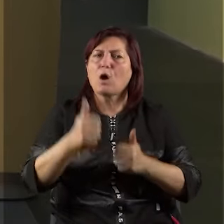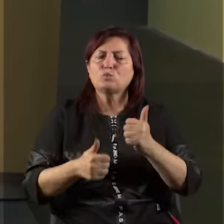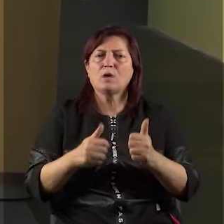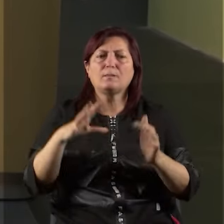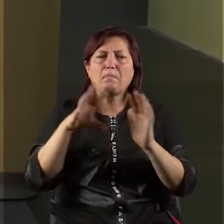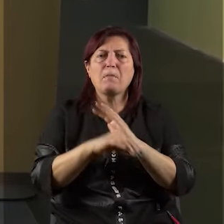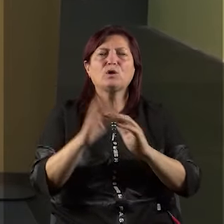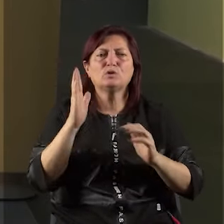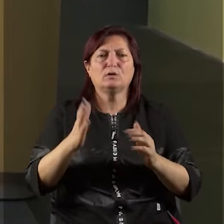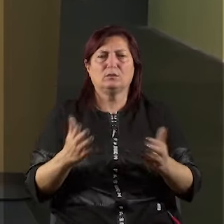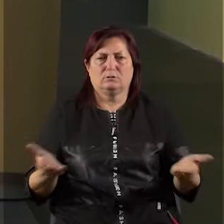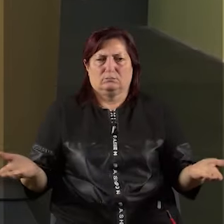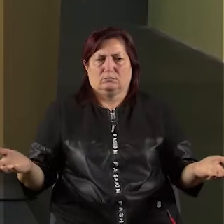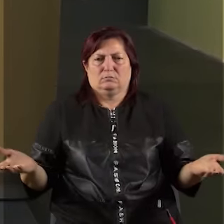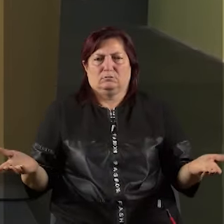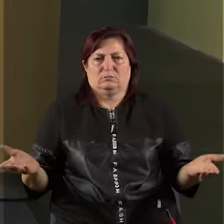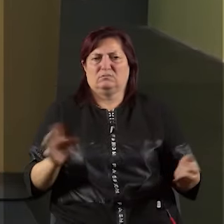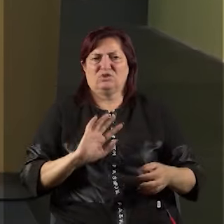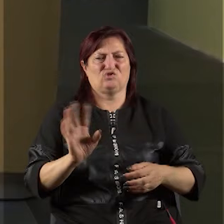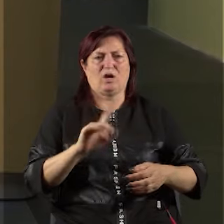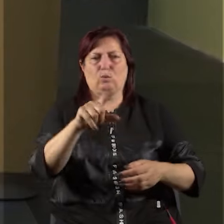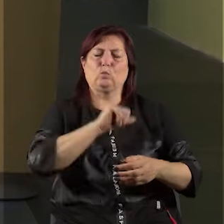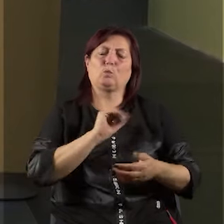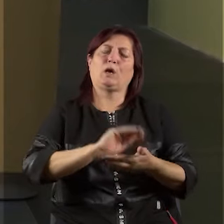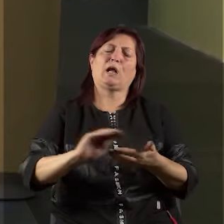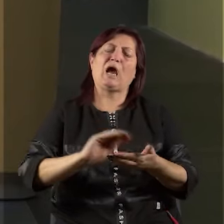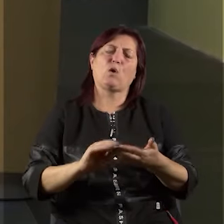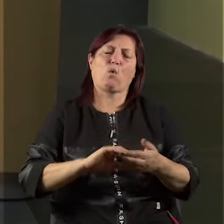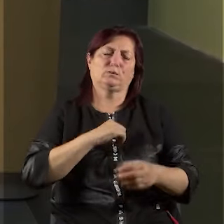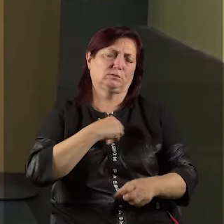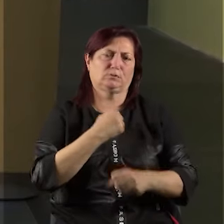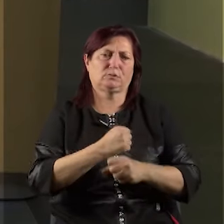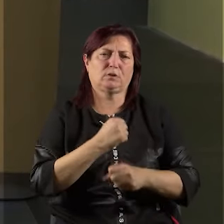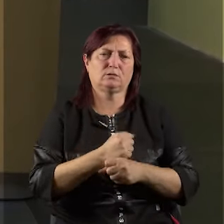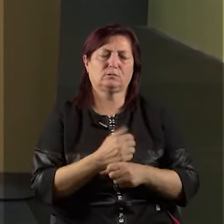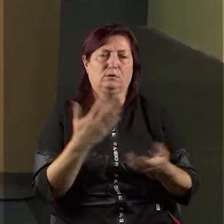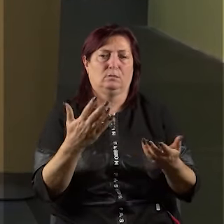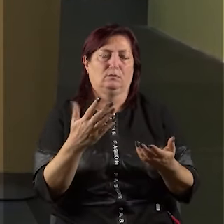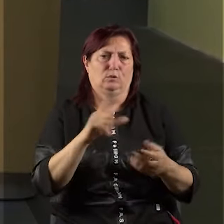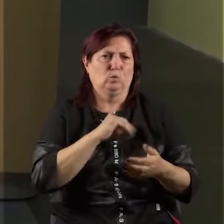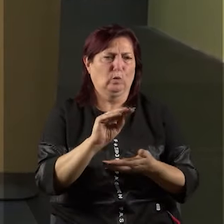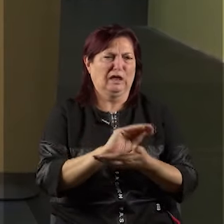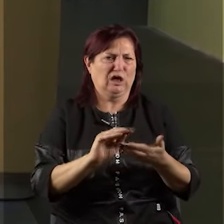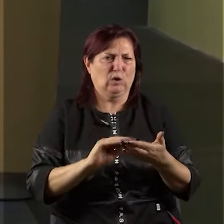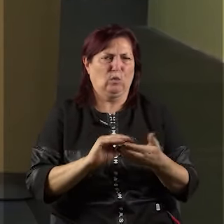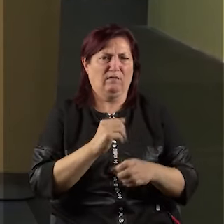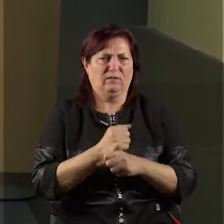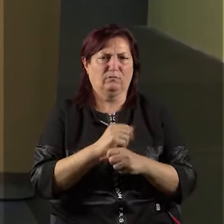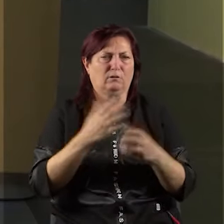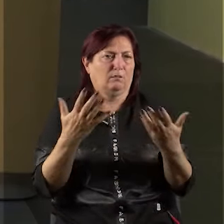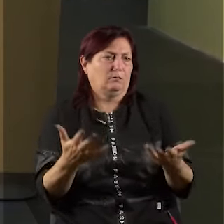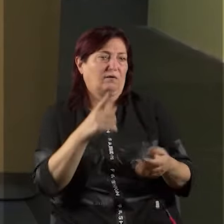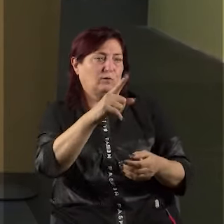գնա, հա, այս ստեղծի, չէ՞ գրողը ստեղծի։ Հենց գրողներին է վերաբերում, գրական շրջանակներին է վերաբերում, ինչու՞, նաև